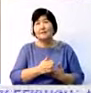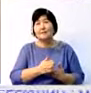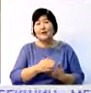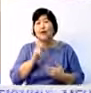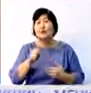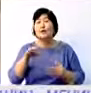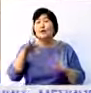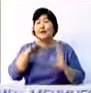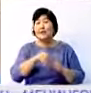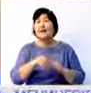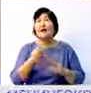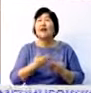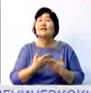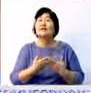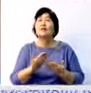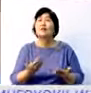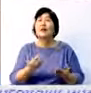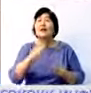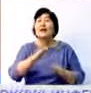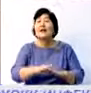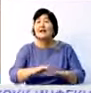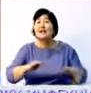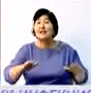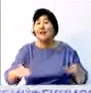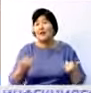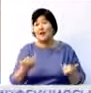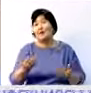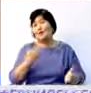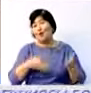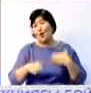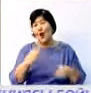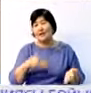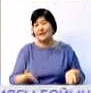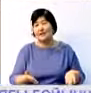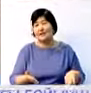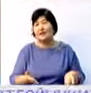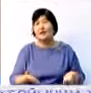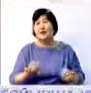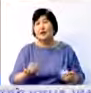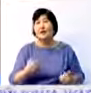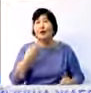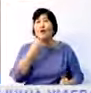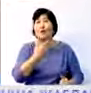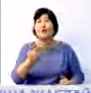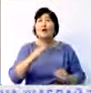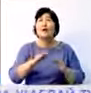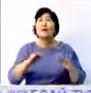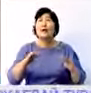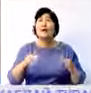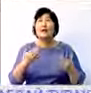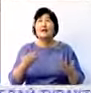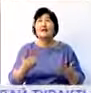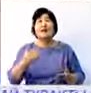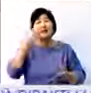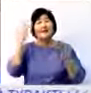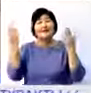Бұның ішінде әсіресе мына кішкентай бүлдіршін балаларымыздың қуанышы. Мына жанша көріп отырсыздар, балаларымыз